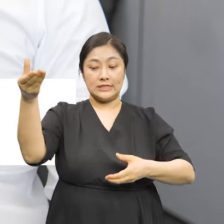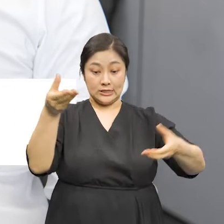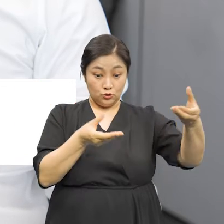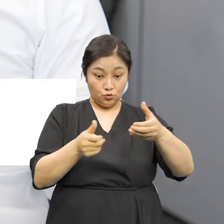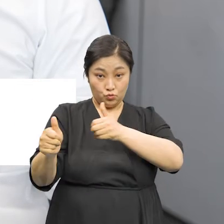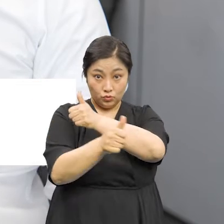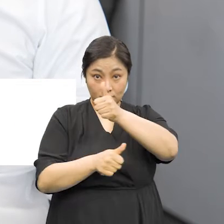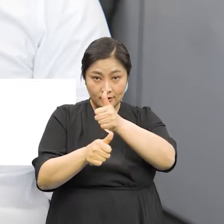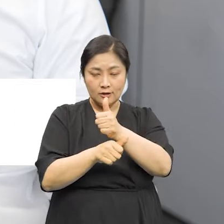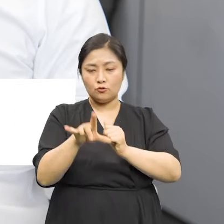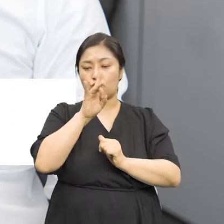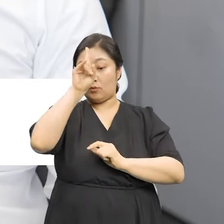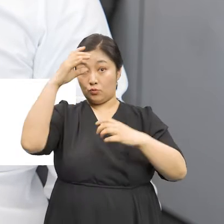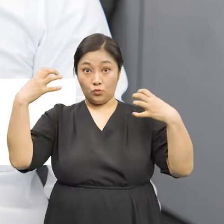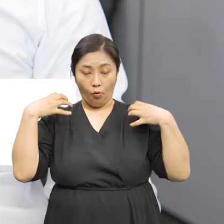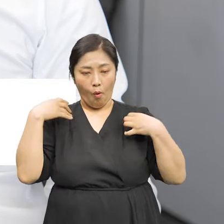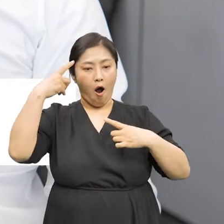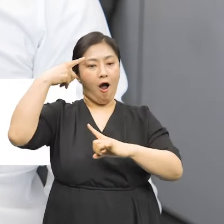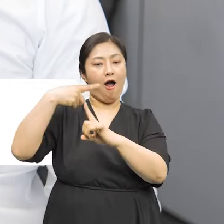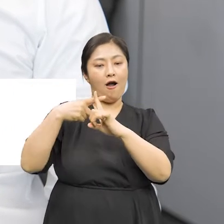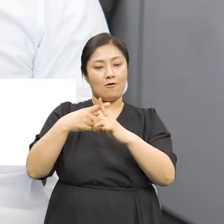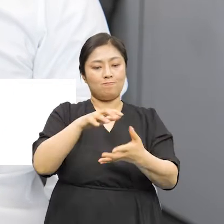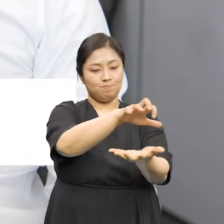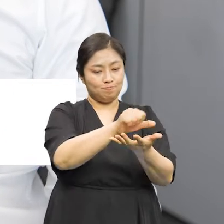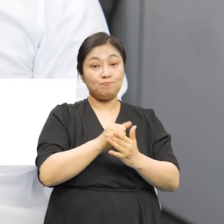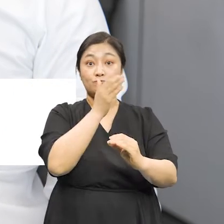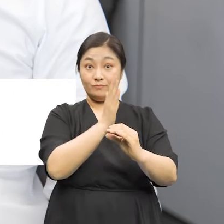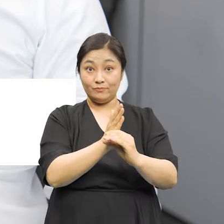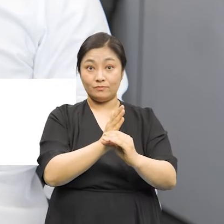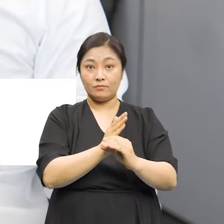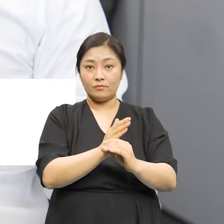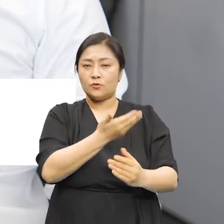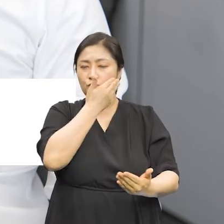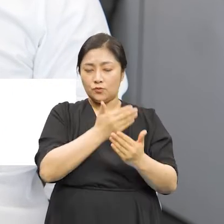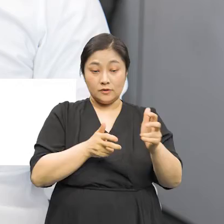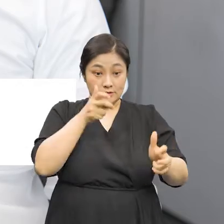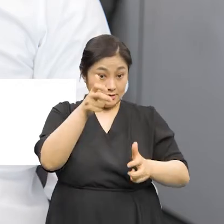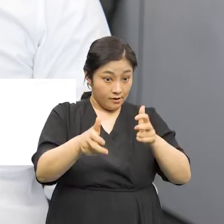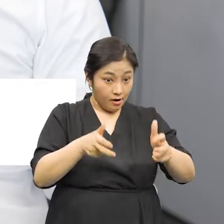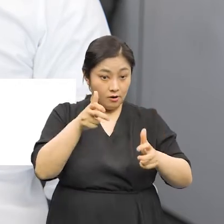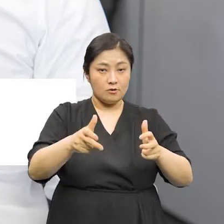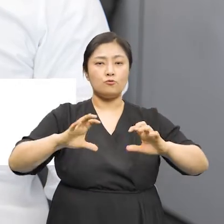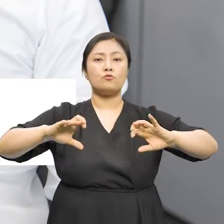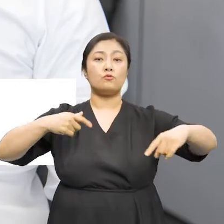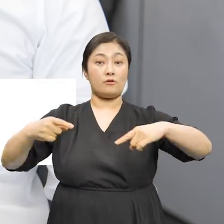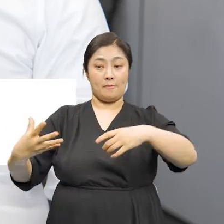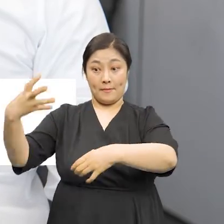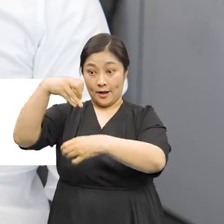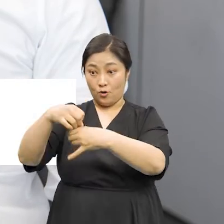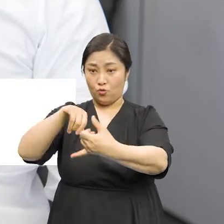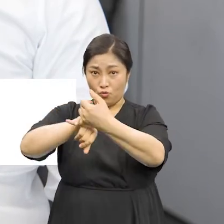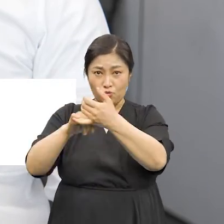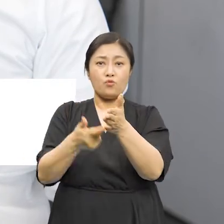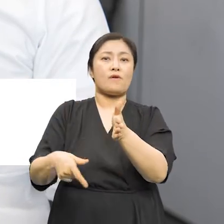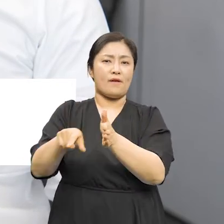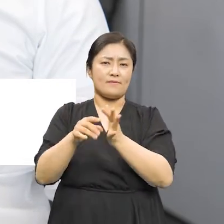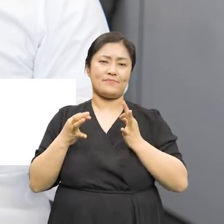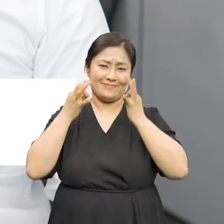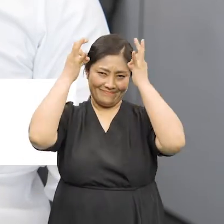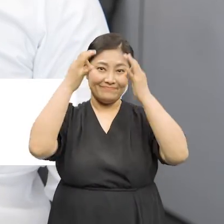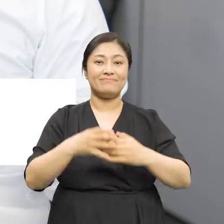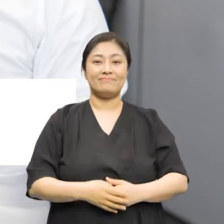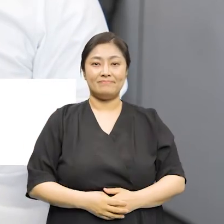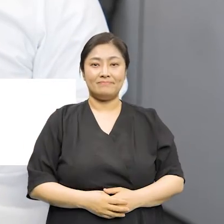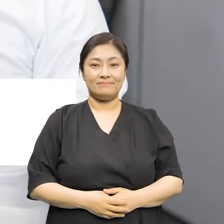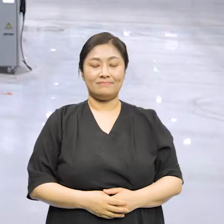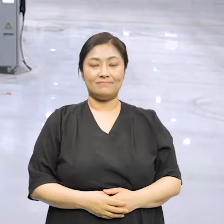인수위원회와 중앙부처에서 긍정적으로 받아들이고 있습니다. 핵심 사업들이 국정과제에 반영될 수 있도록